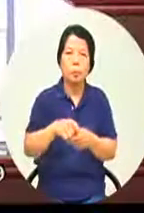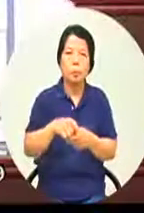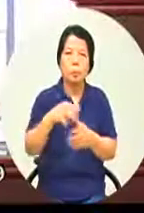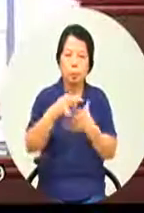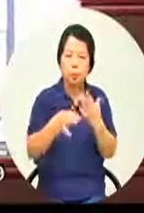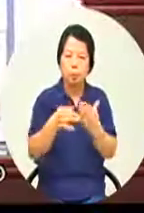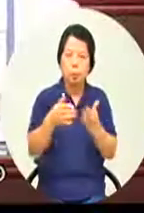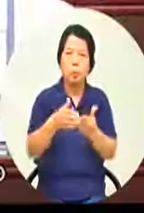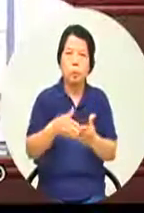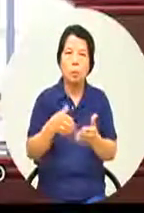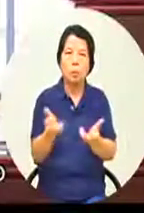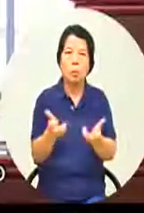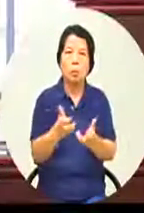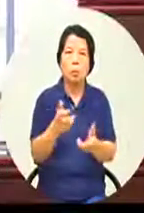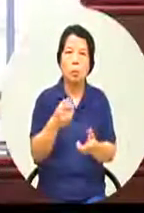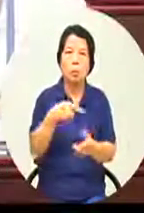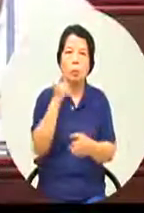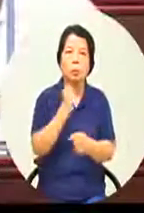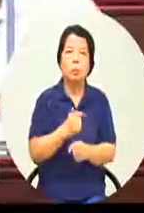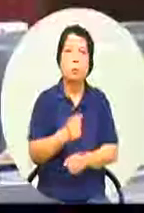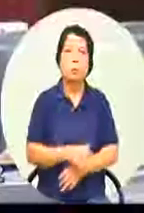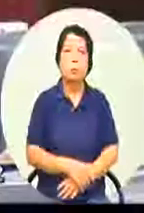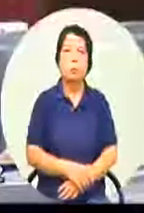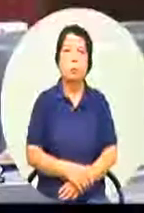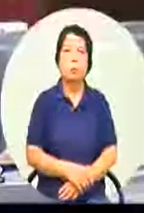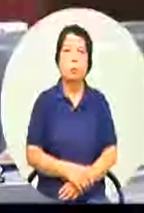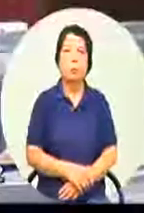西岗风息息，你。